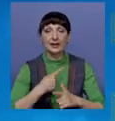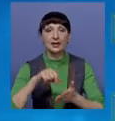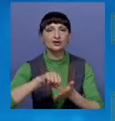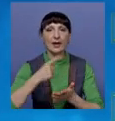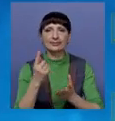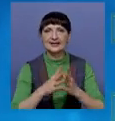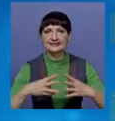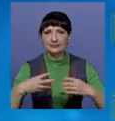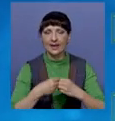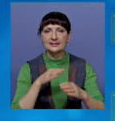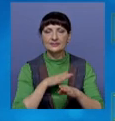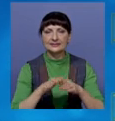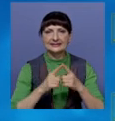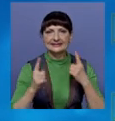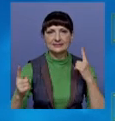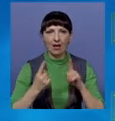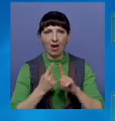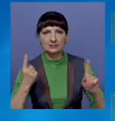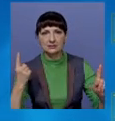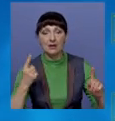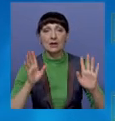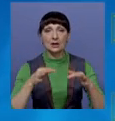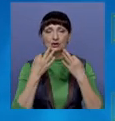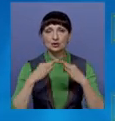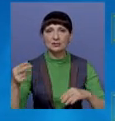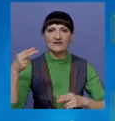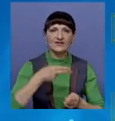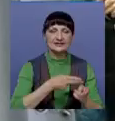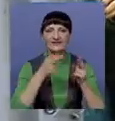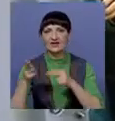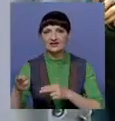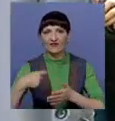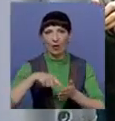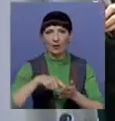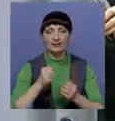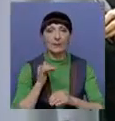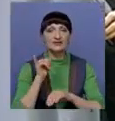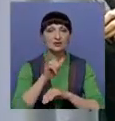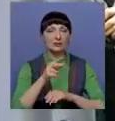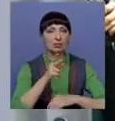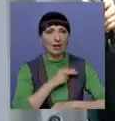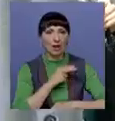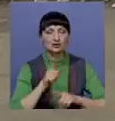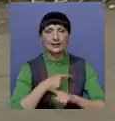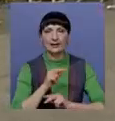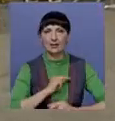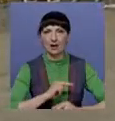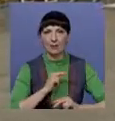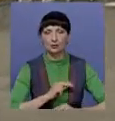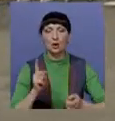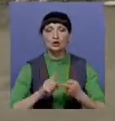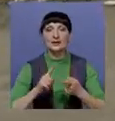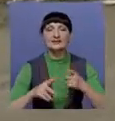одной семьи с соблюдением социальной дистанции. Разрешен также въезд и выезд из мегаполиса для посещения дачи или при выходе на работу. А что